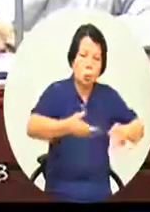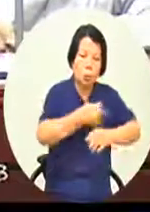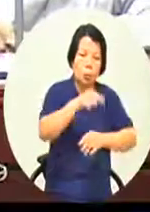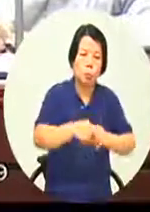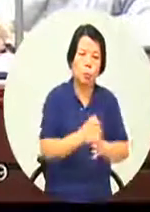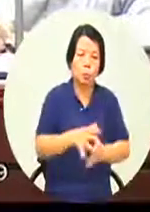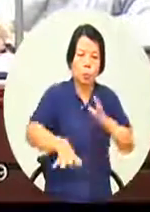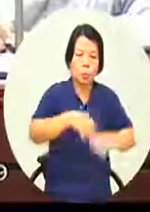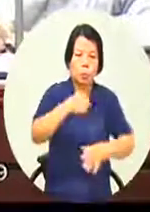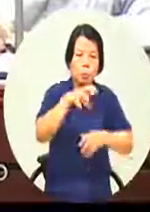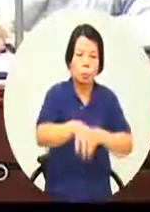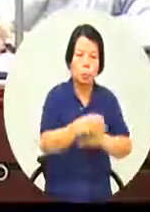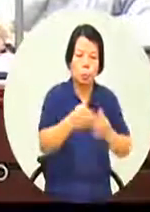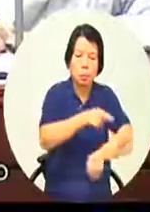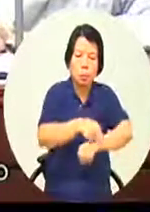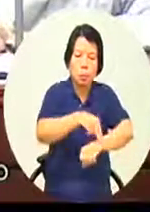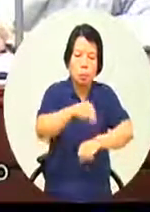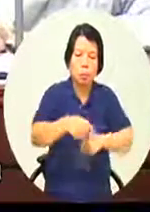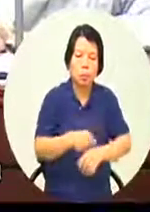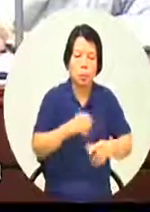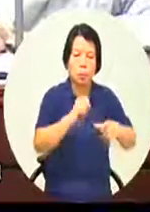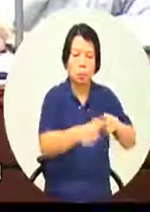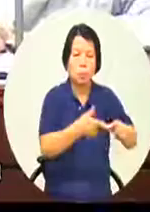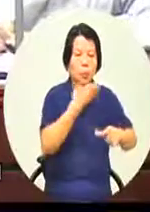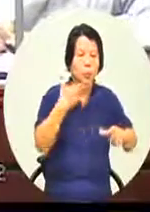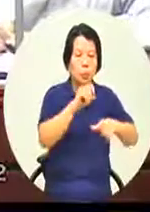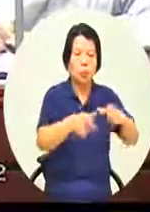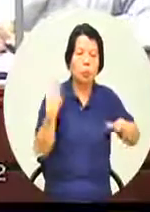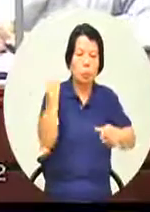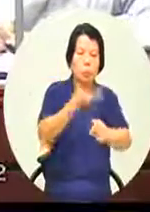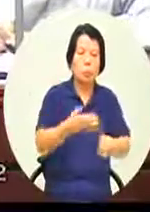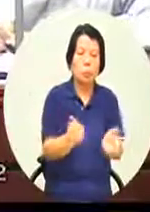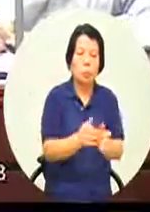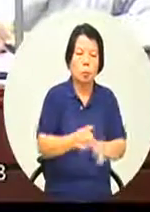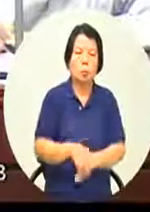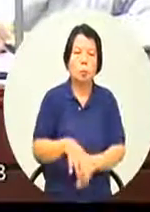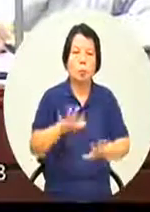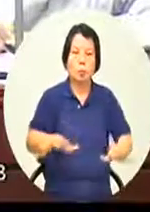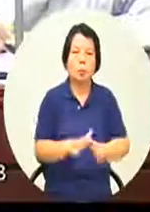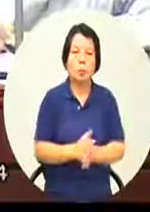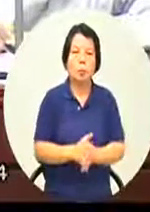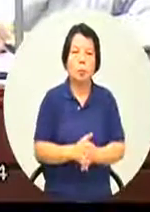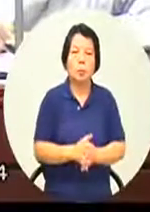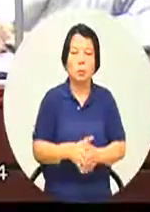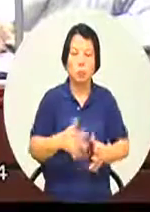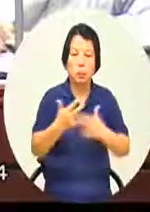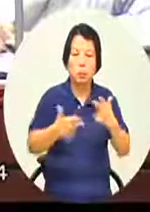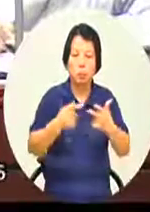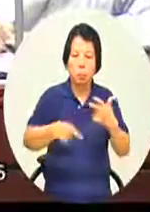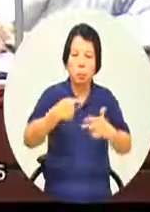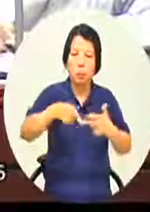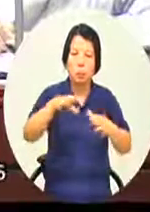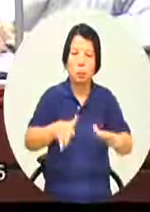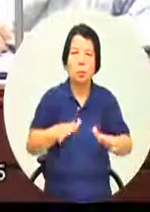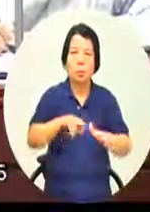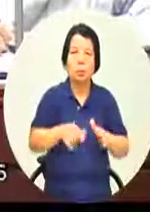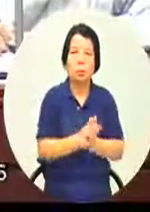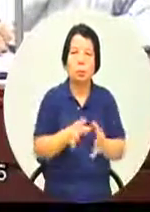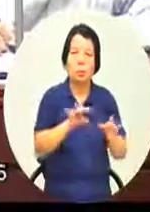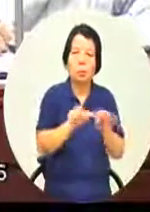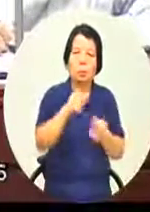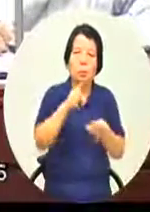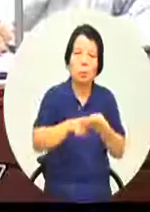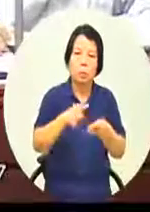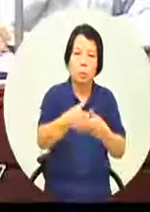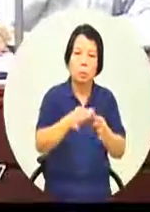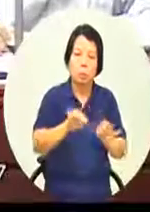们已经设计好发包，那这个礼拜也完成跟地主的用地协调，他也同意了，所以原来在地方说明会跟地